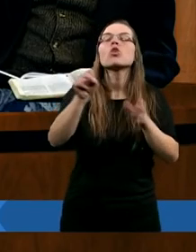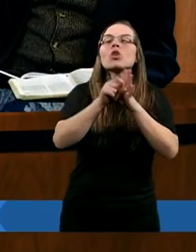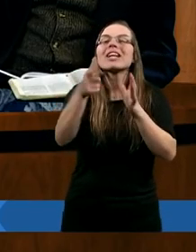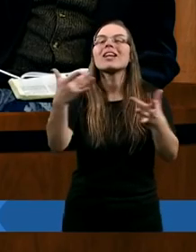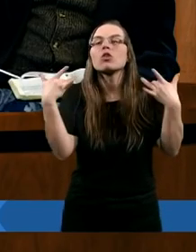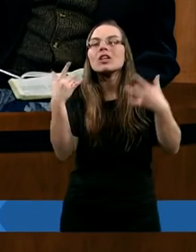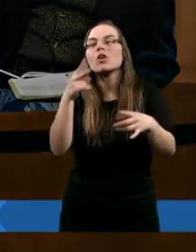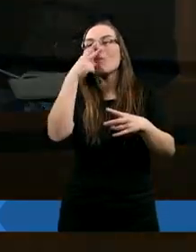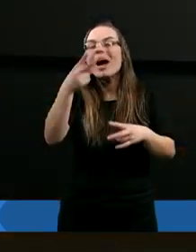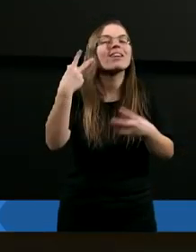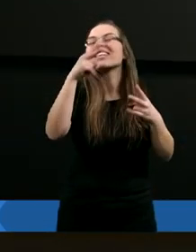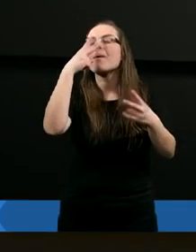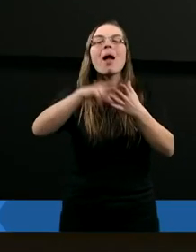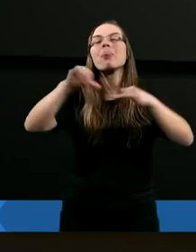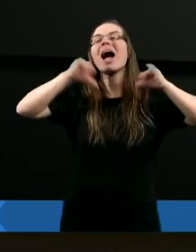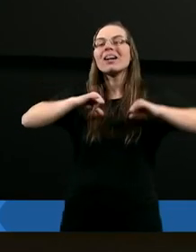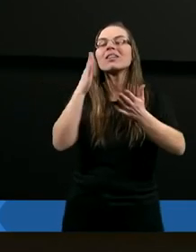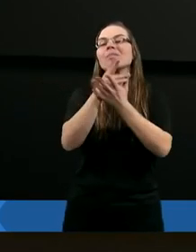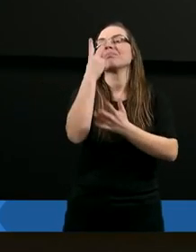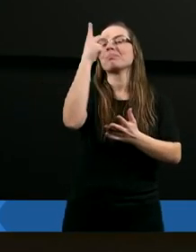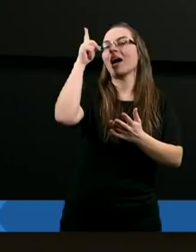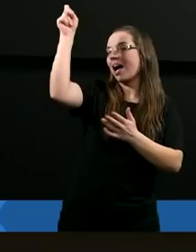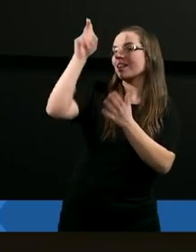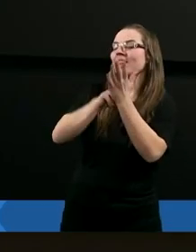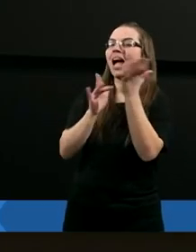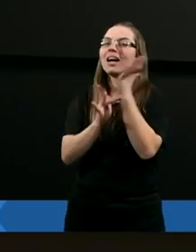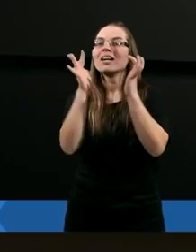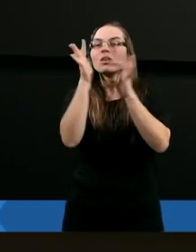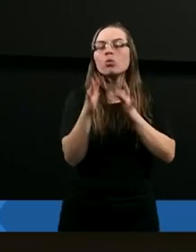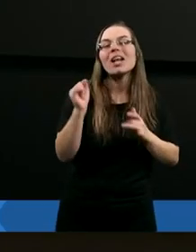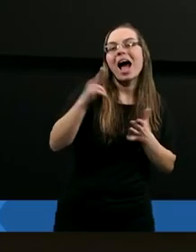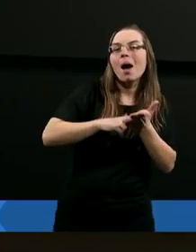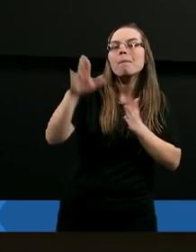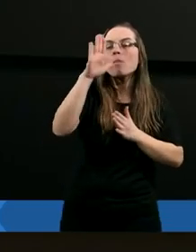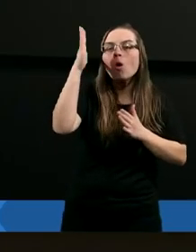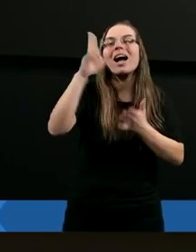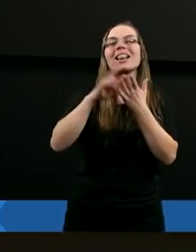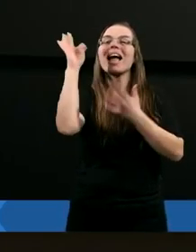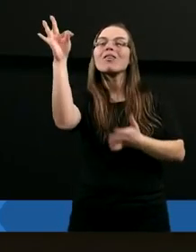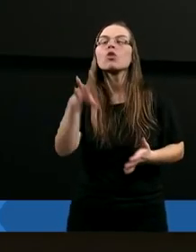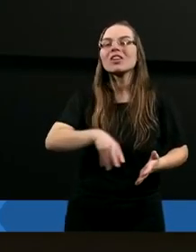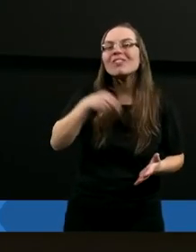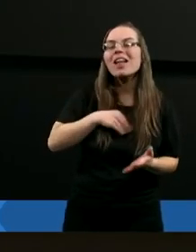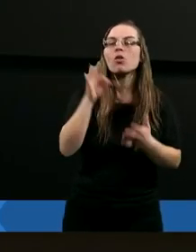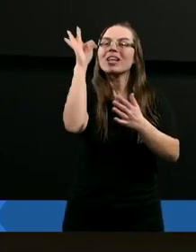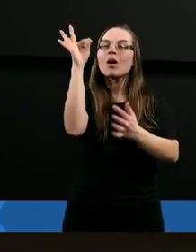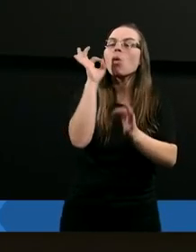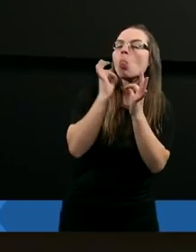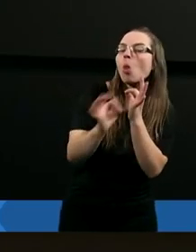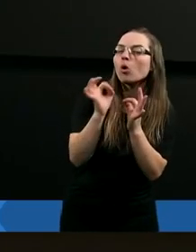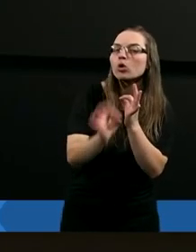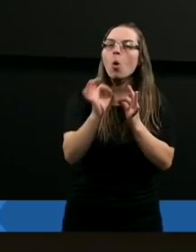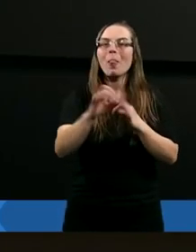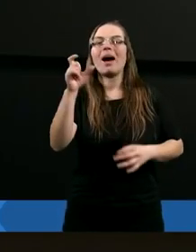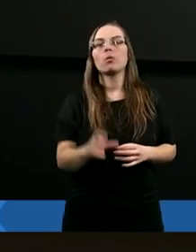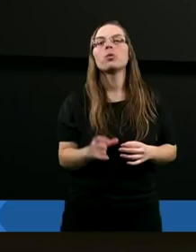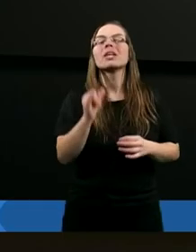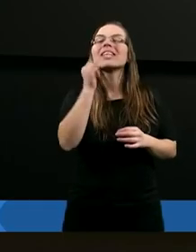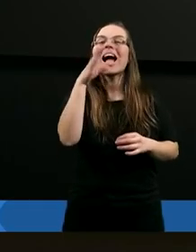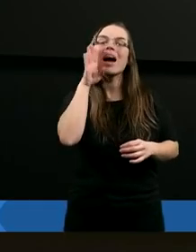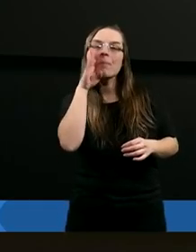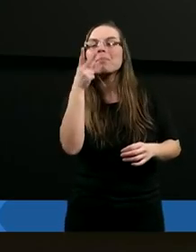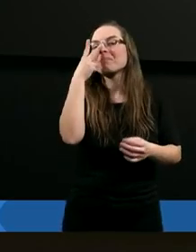tego, co mówimy. Nie patrzmy na siebie, tylko patrzmy na Chrystusa, na Boga. W Nim jest ta świętość, w Nim jest ta doskonałość. I my